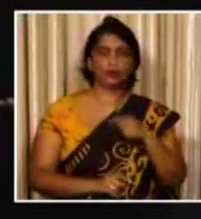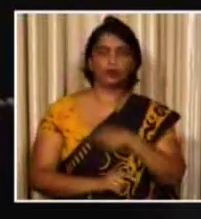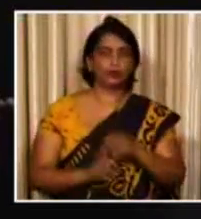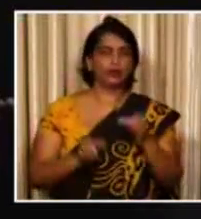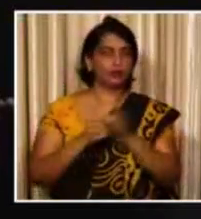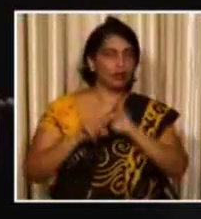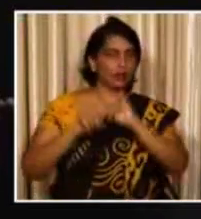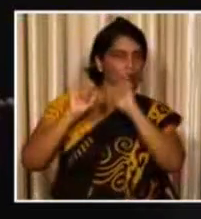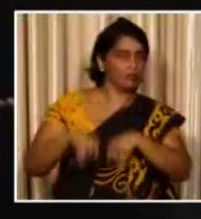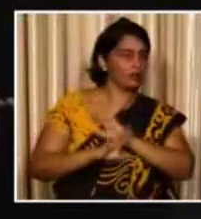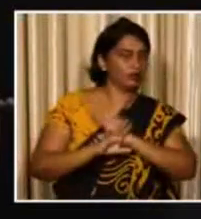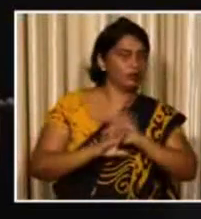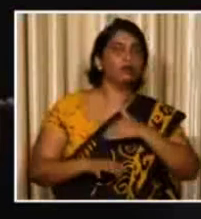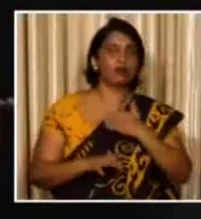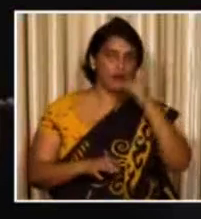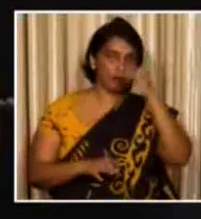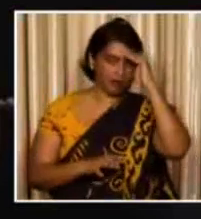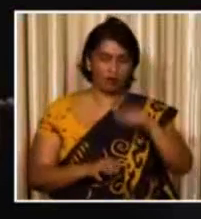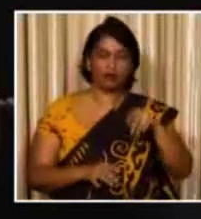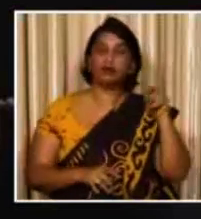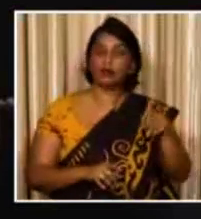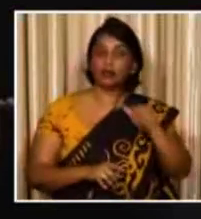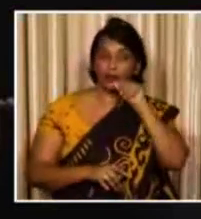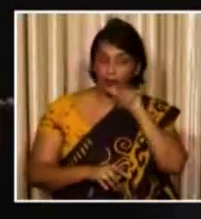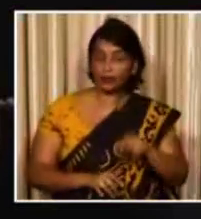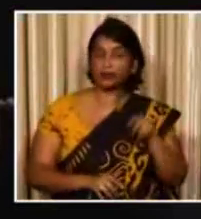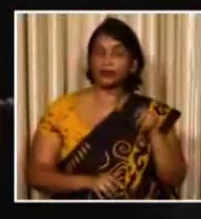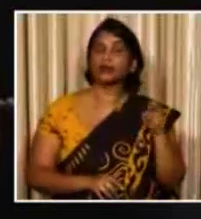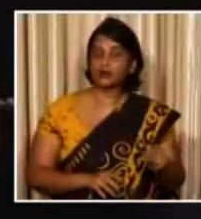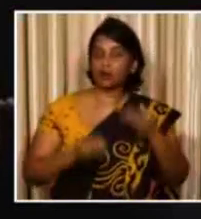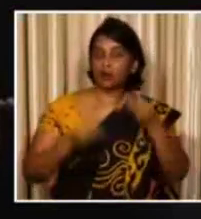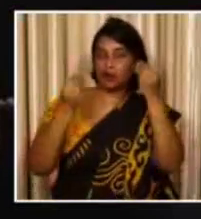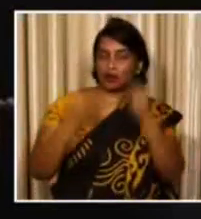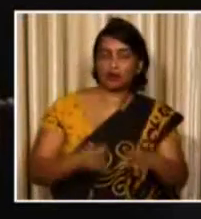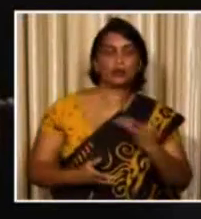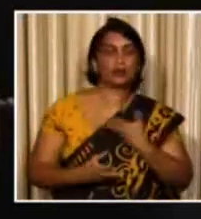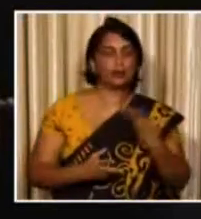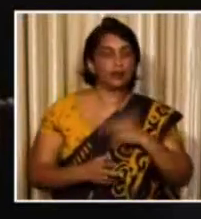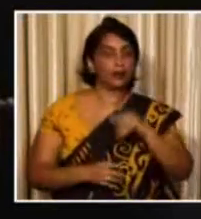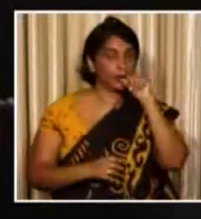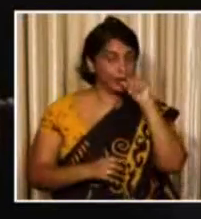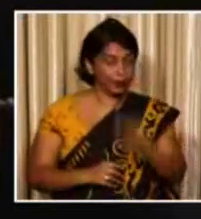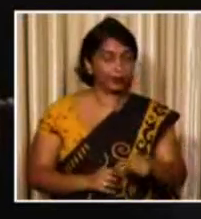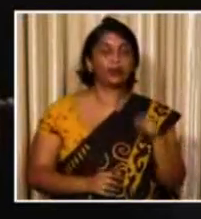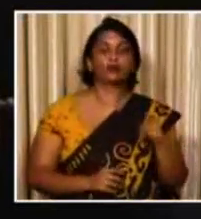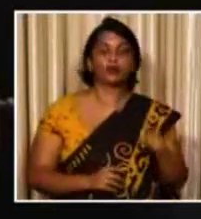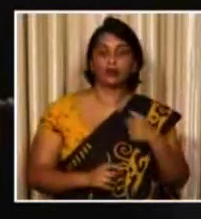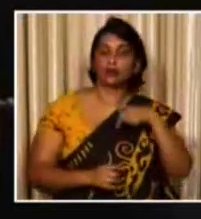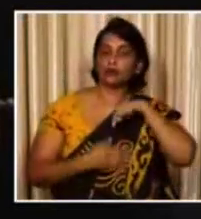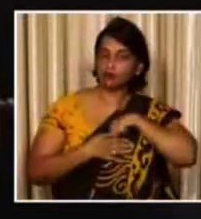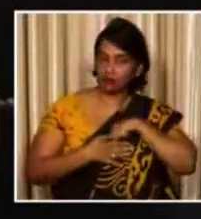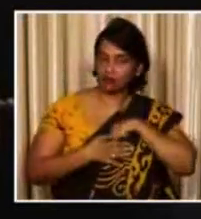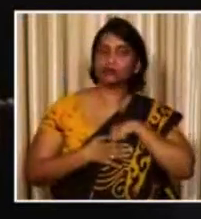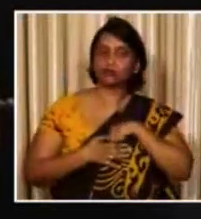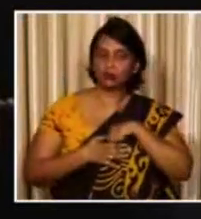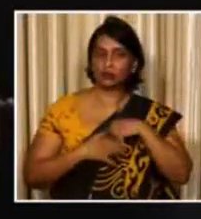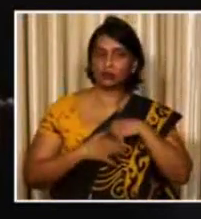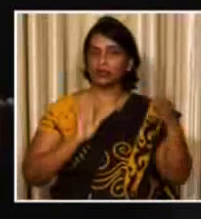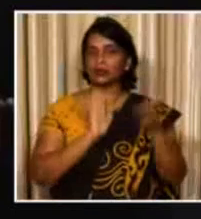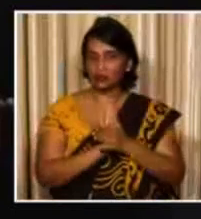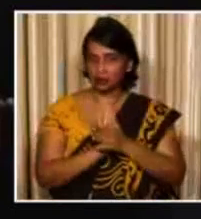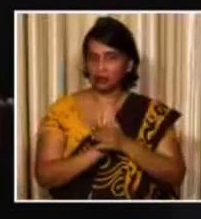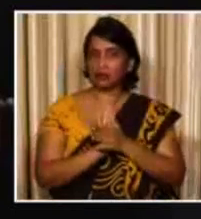പക്ഷേ ഹെരനൊഗിയ നായകേക് കൊഹു കിസി സേത് ബിന്ദഹെലിയ നൊഹക്കി സദാതനിക ഹൃദയാംഗമ